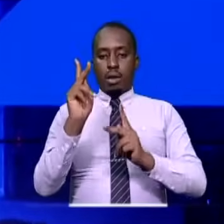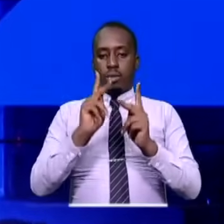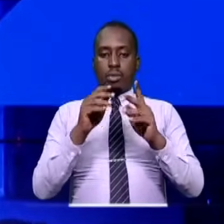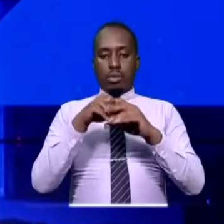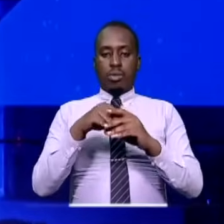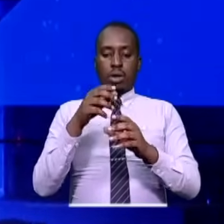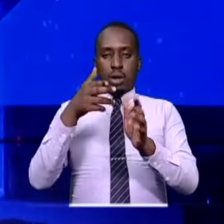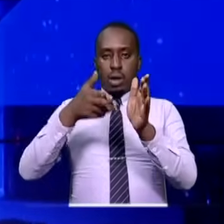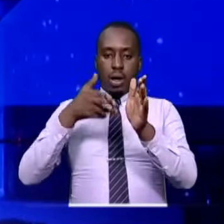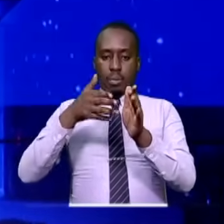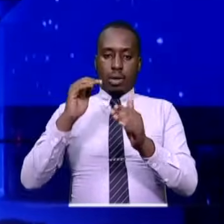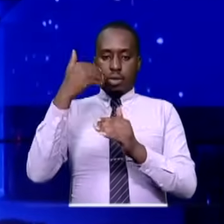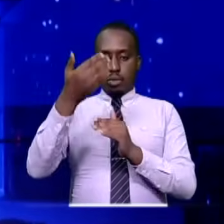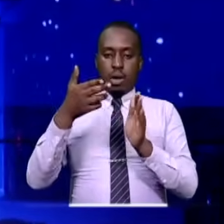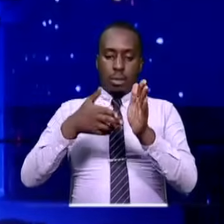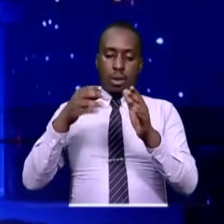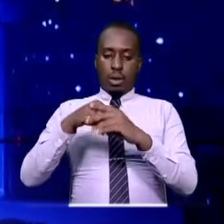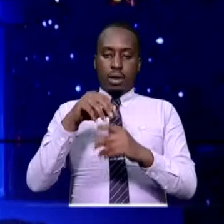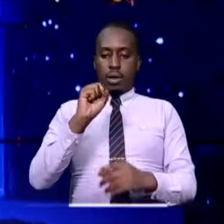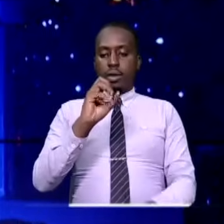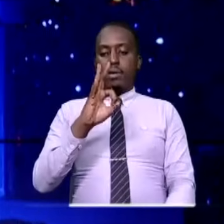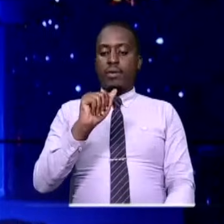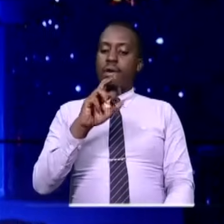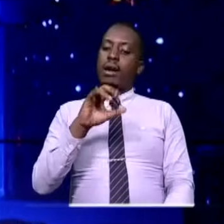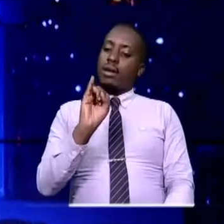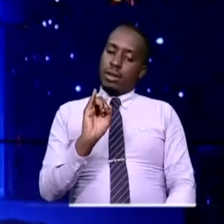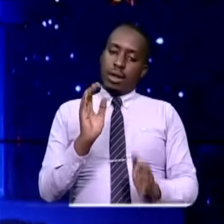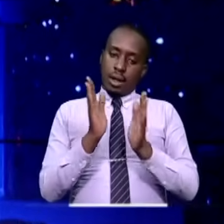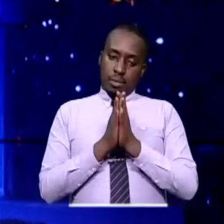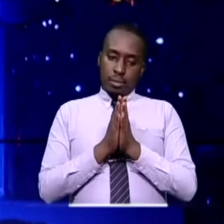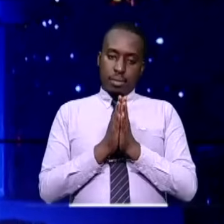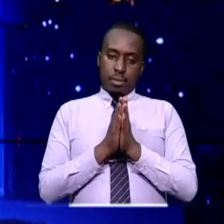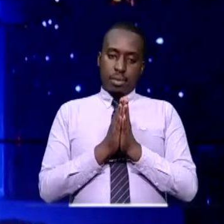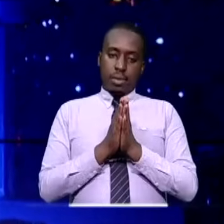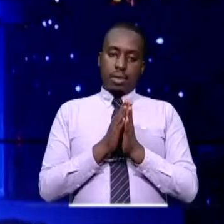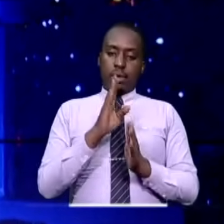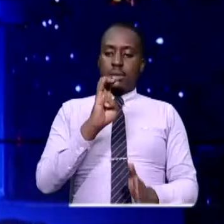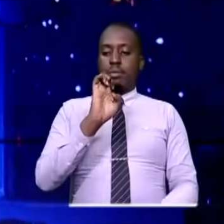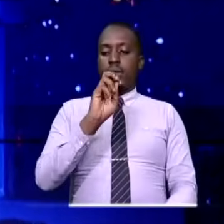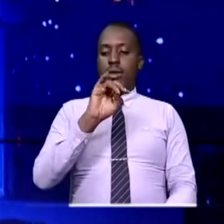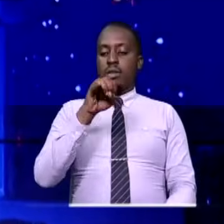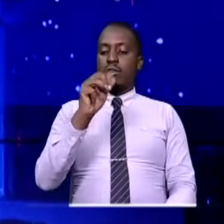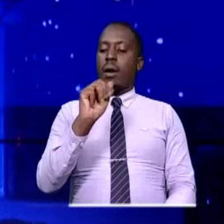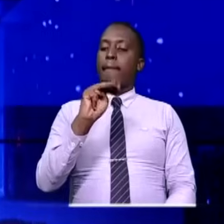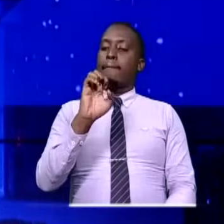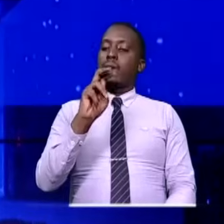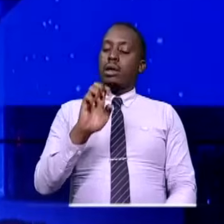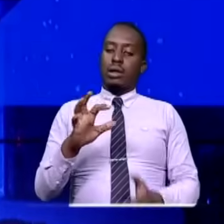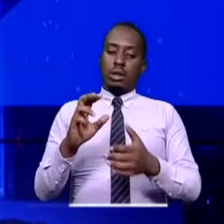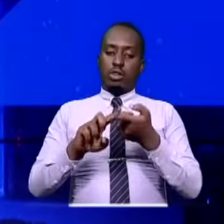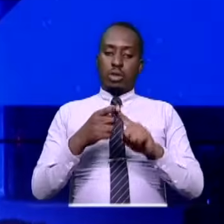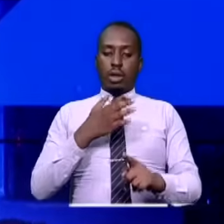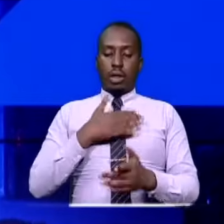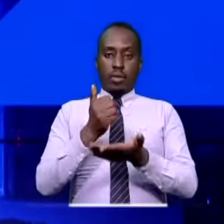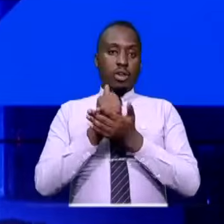kuri kamera, bari bari inyuma ya kamera, harimo Safari Desire ndetse na Bizimana Benjamin ndetse na mugenzi wanjye wafashije